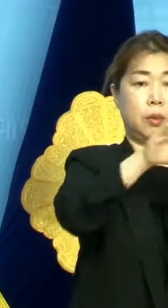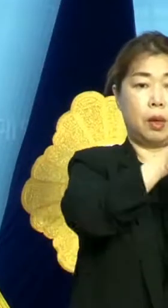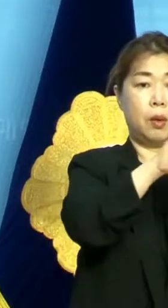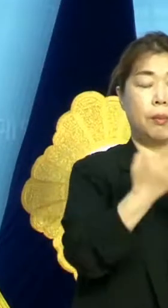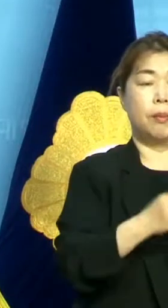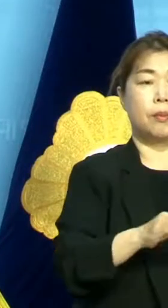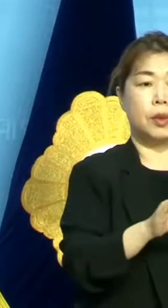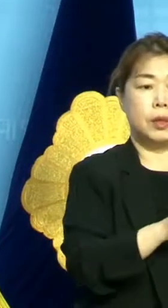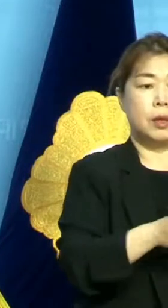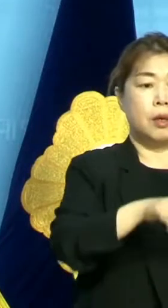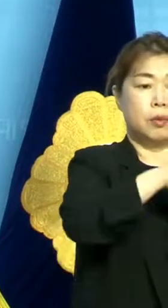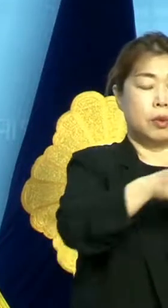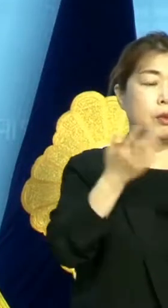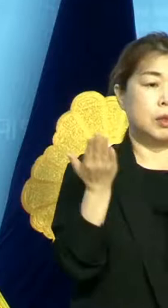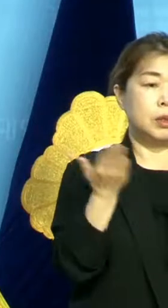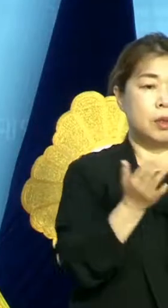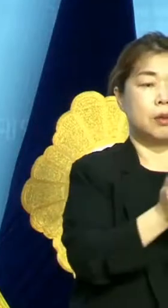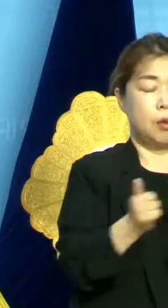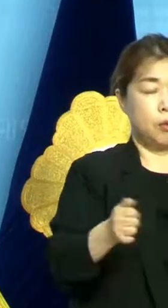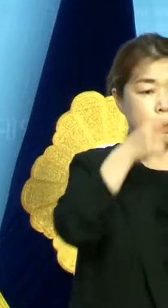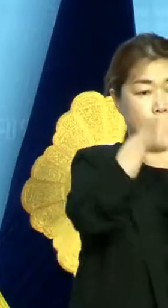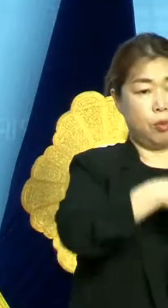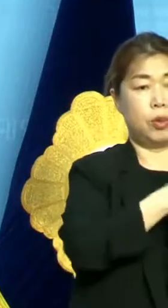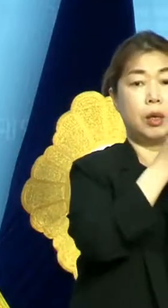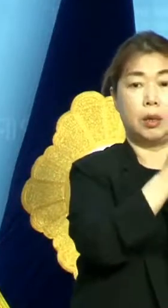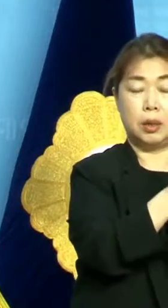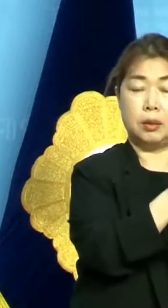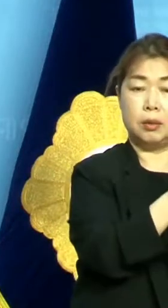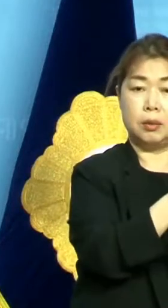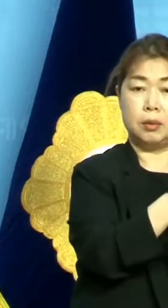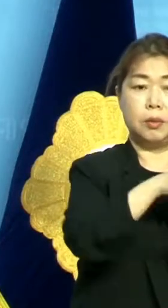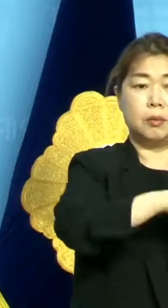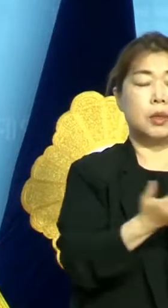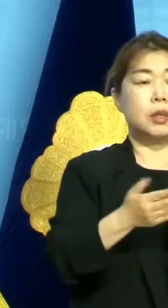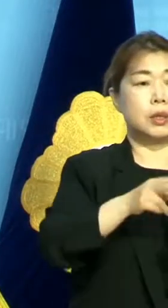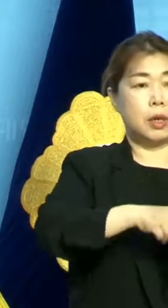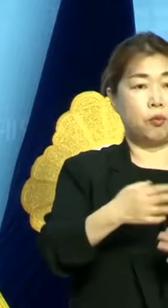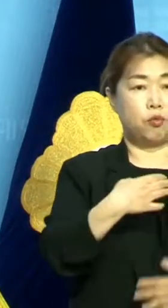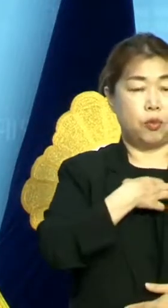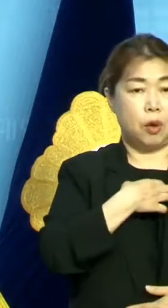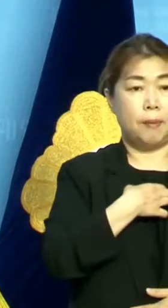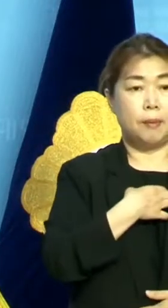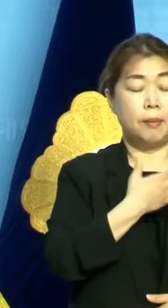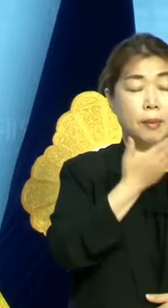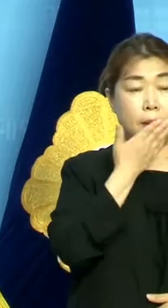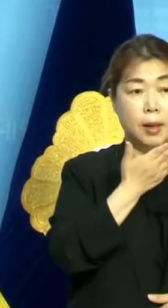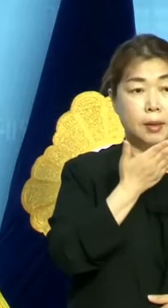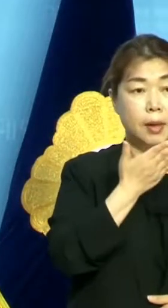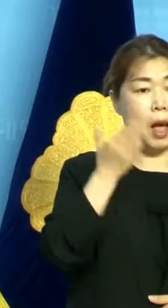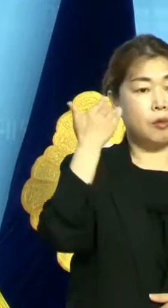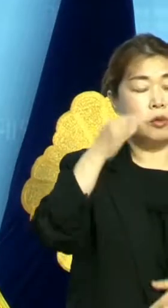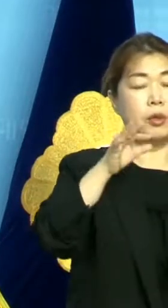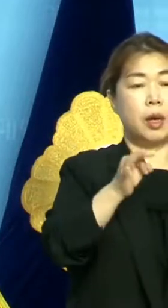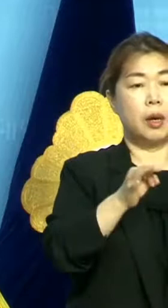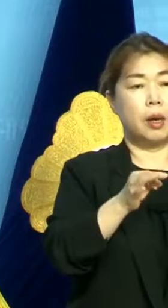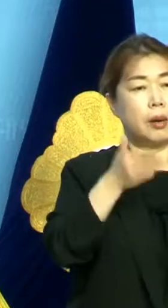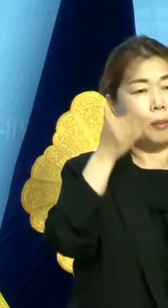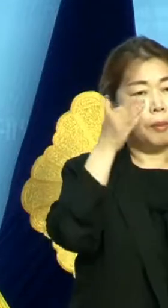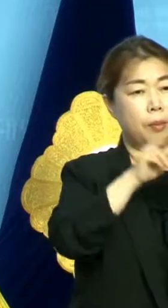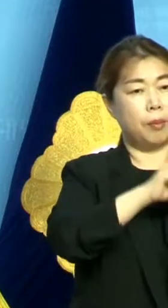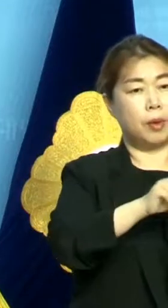국내 취업자의 3분의 1 이 3분의 1이 일자리 위협을 것들 것이라는 한국은행의 전망이 나오고